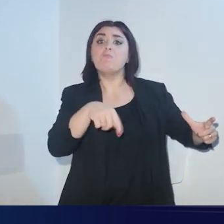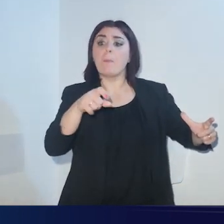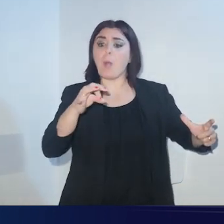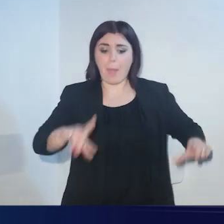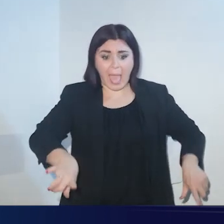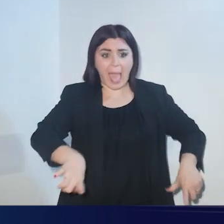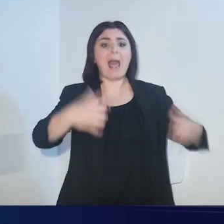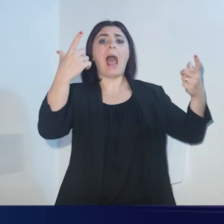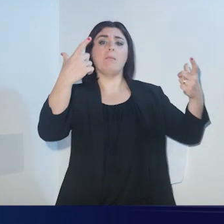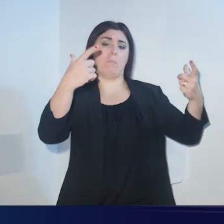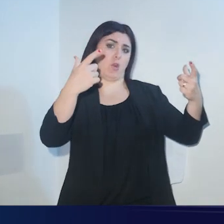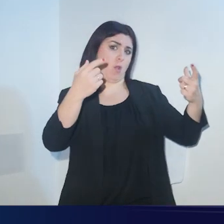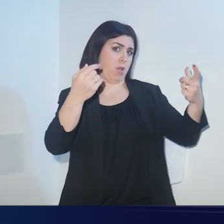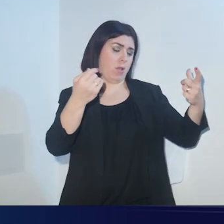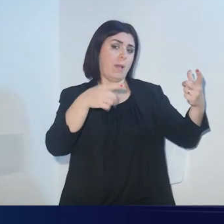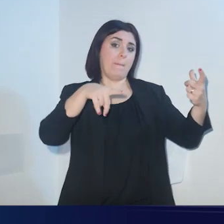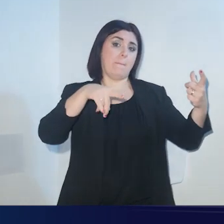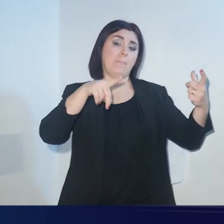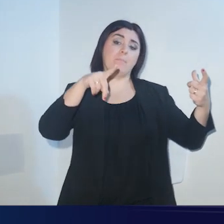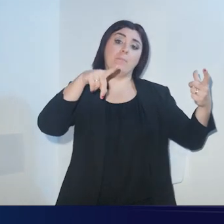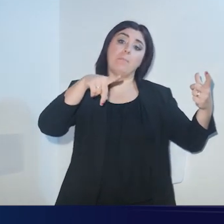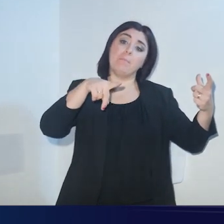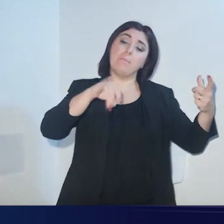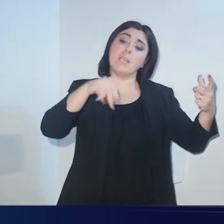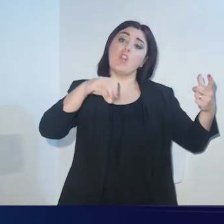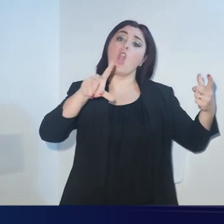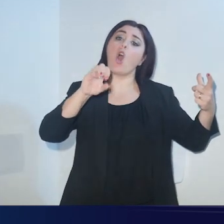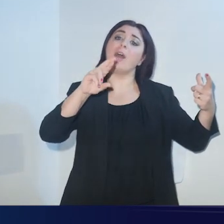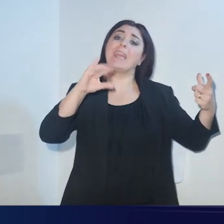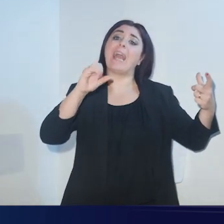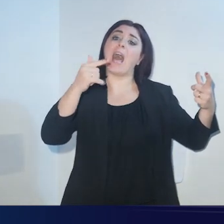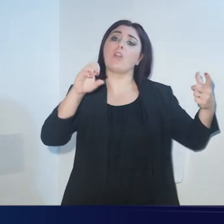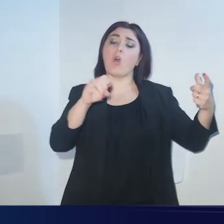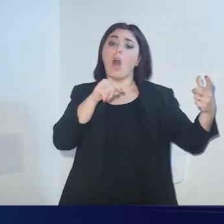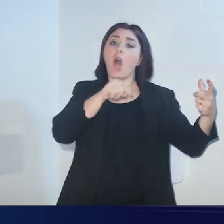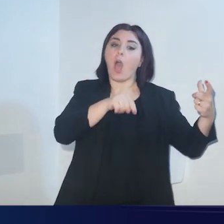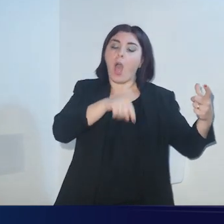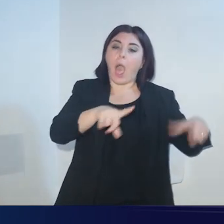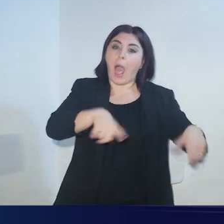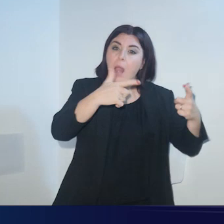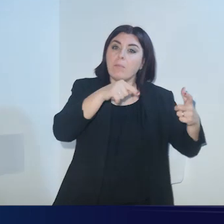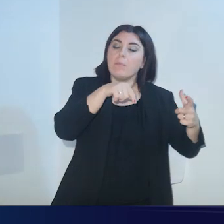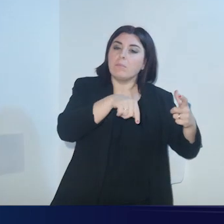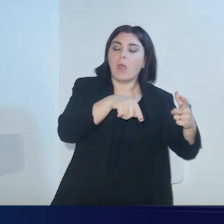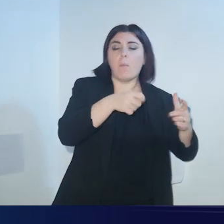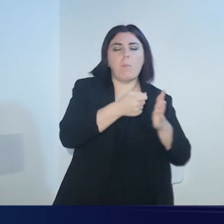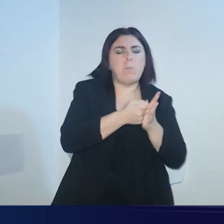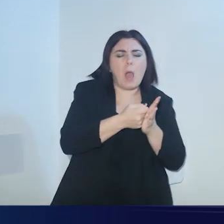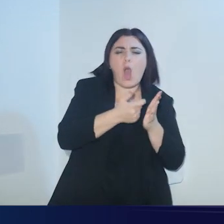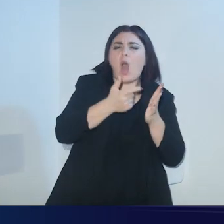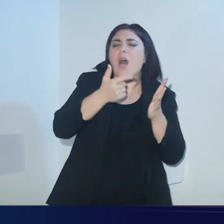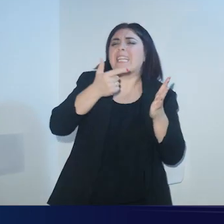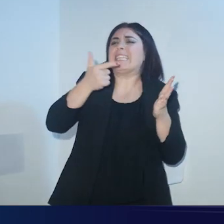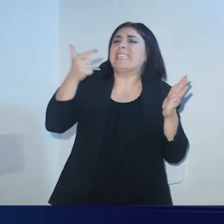un albero del pino loricato, che è uno degli individui più